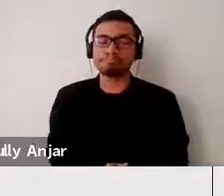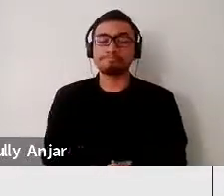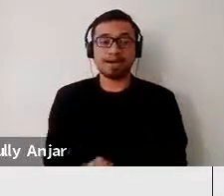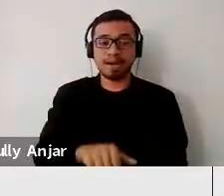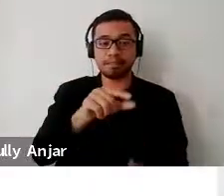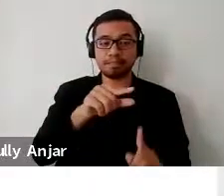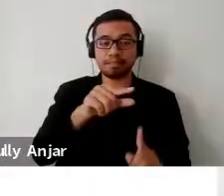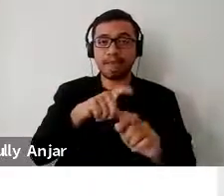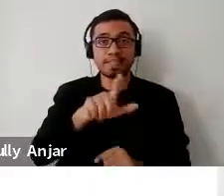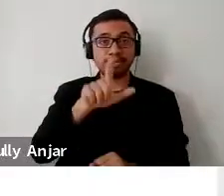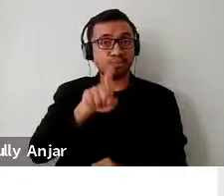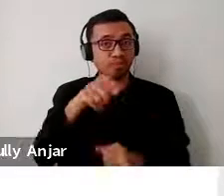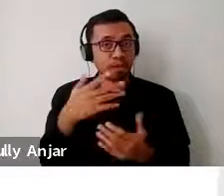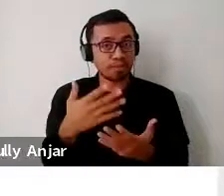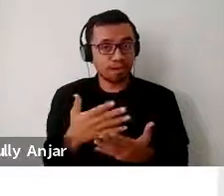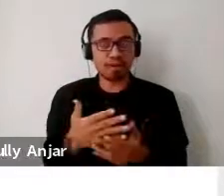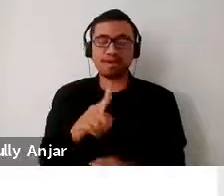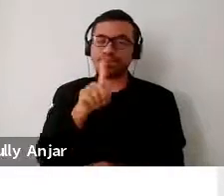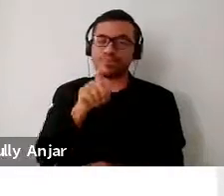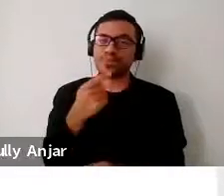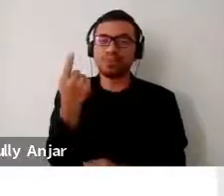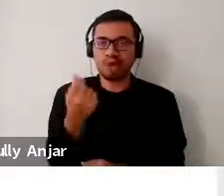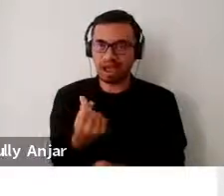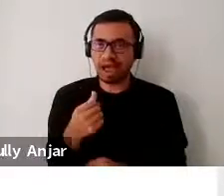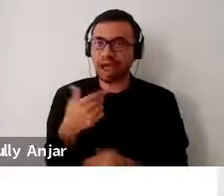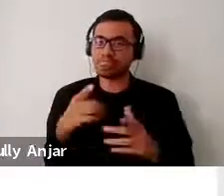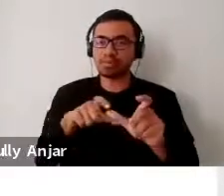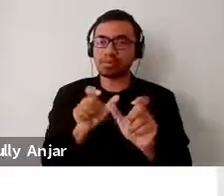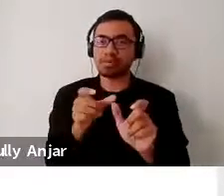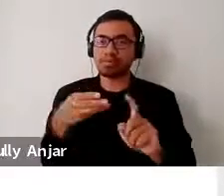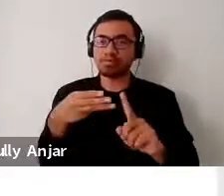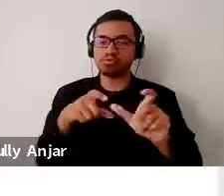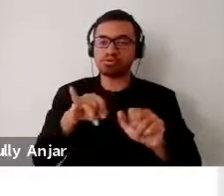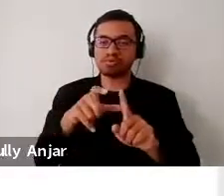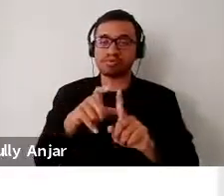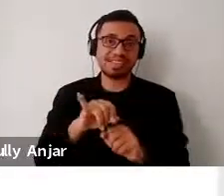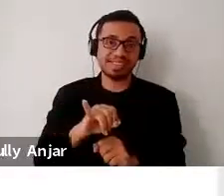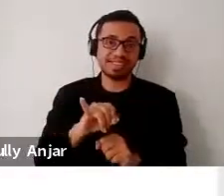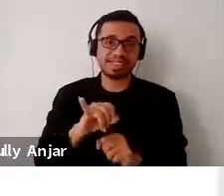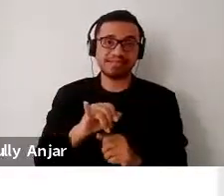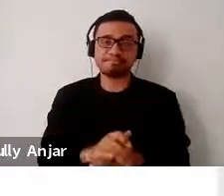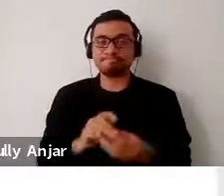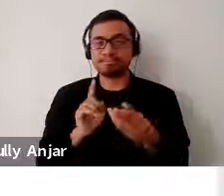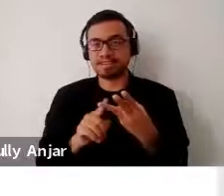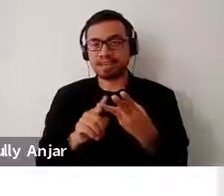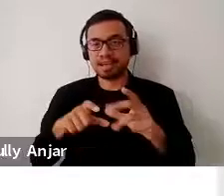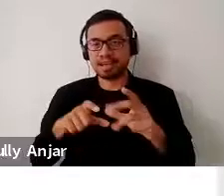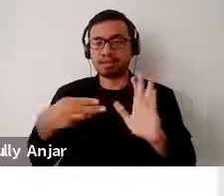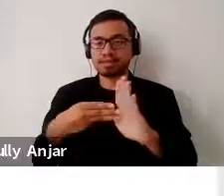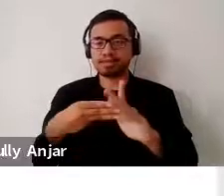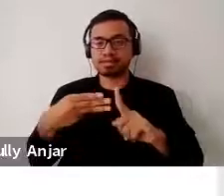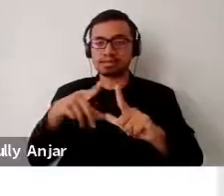kehendaki adalah bantuan dalam bentuk uang atau subsidi ya, kemudian juga sembako dan modal